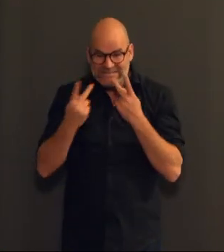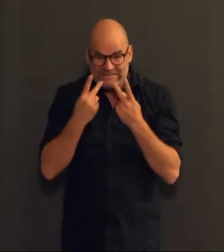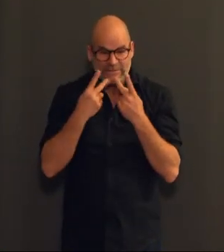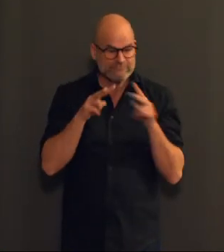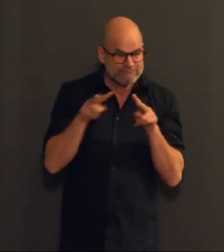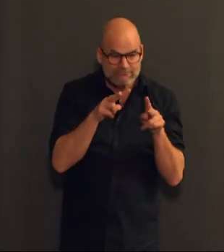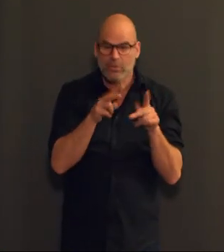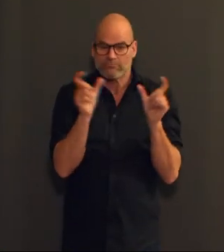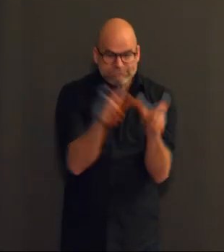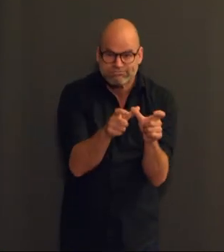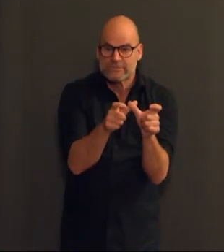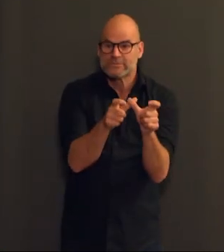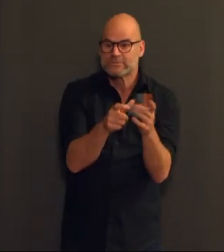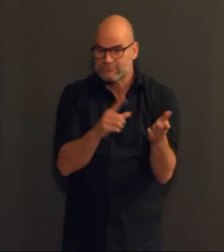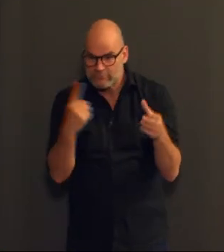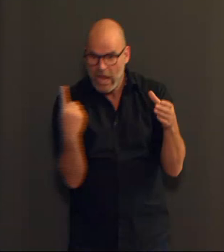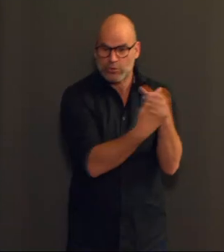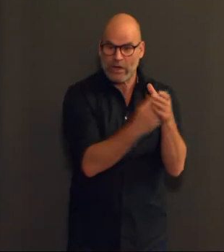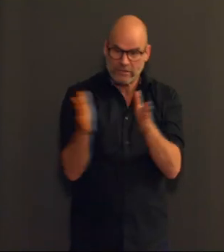in quarantaine geplaatst worden.